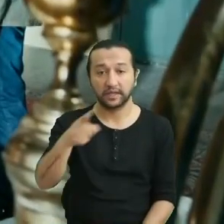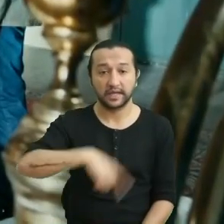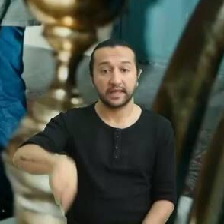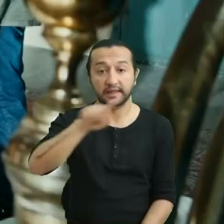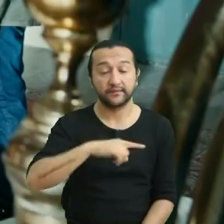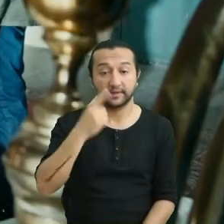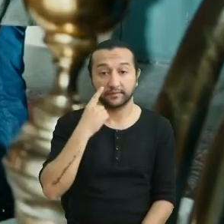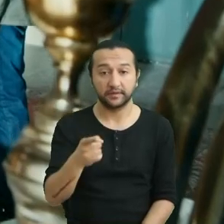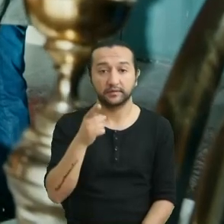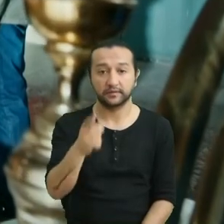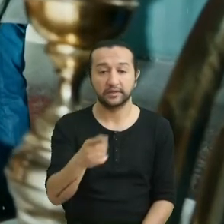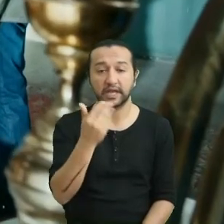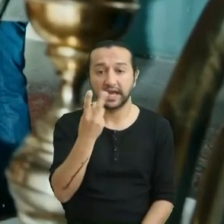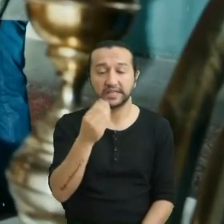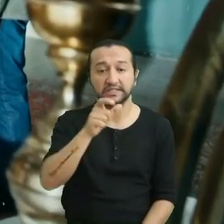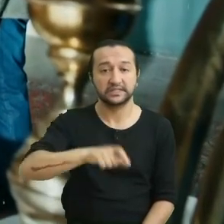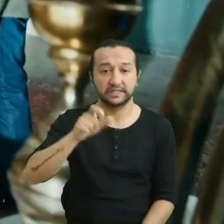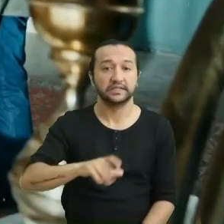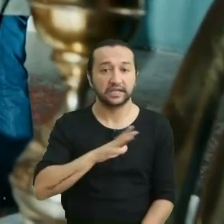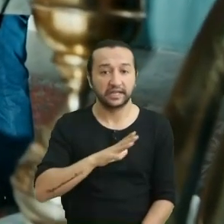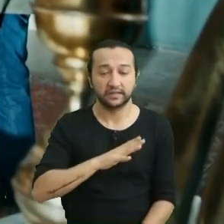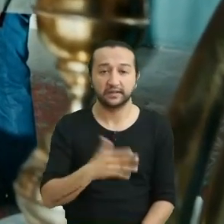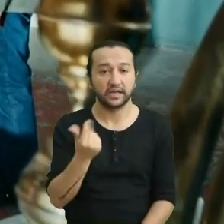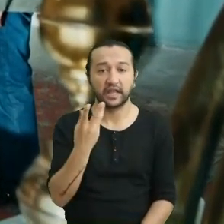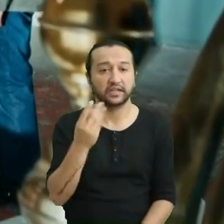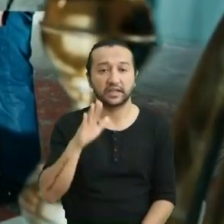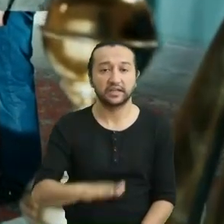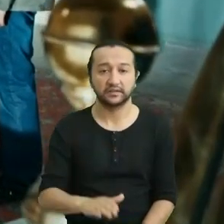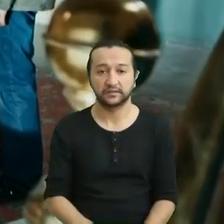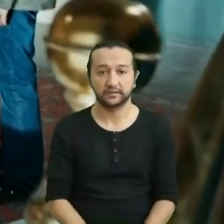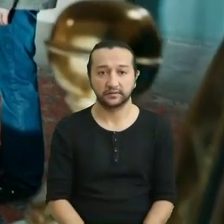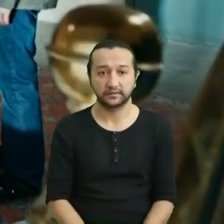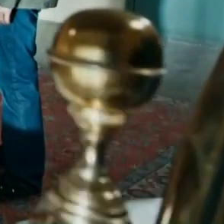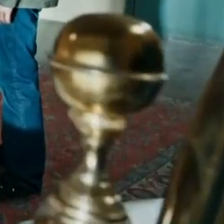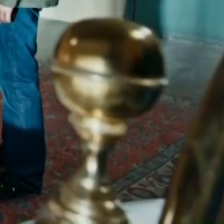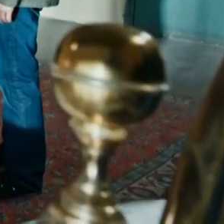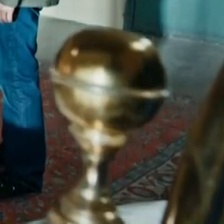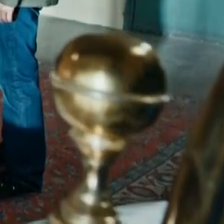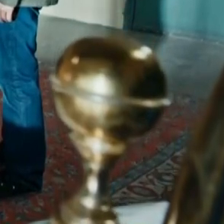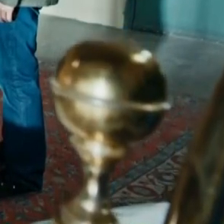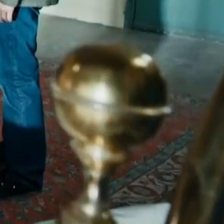Etrafına bak. Kaç kişi kaldık? Bir salatalık aldı.